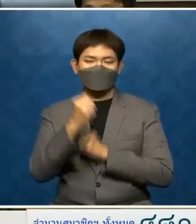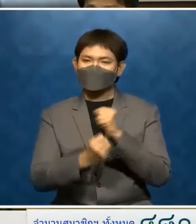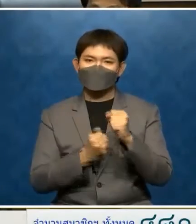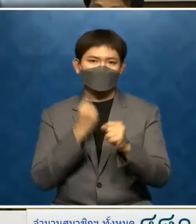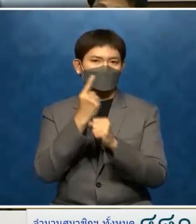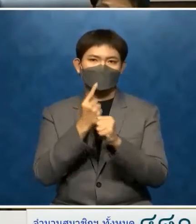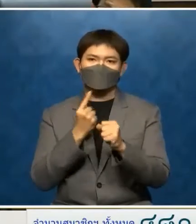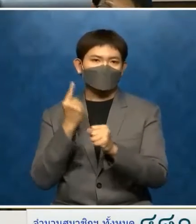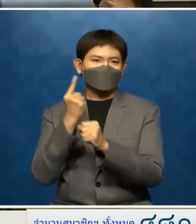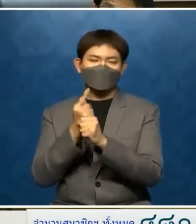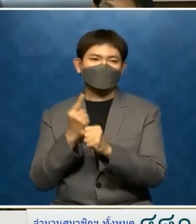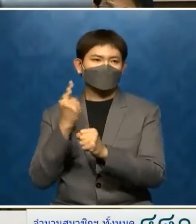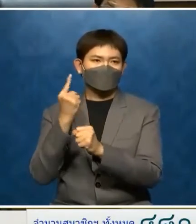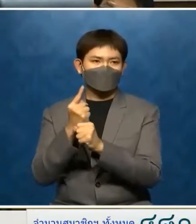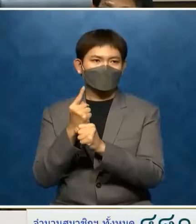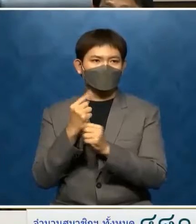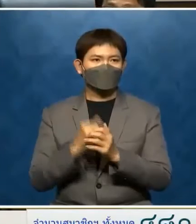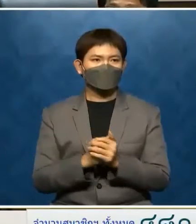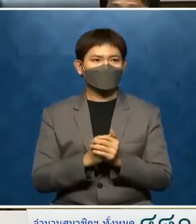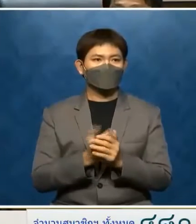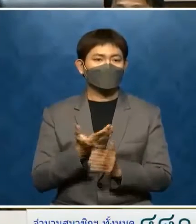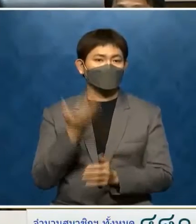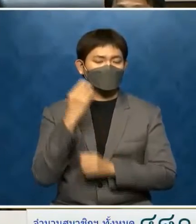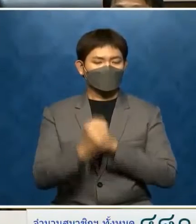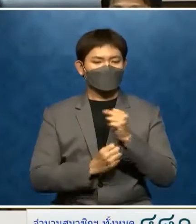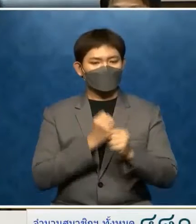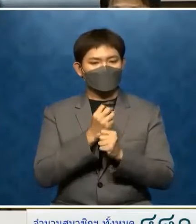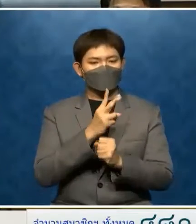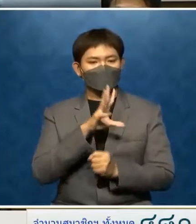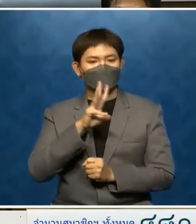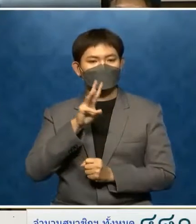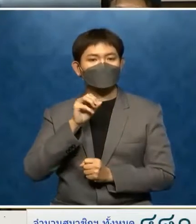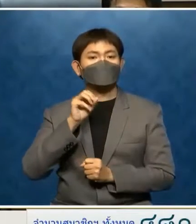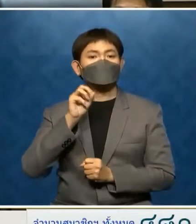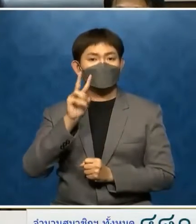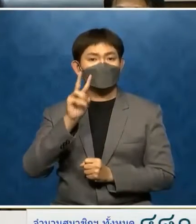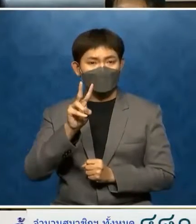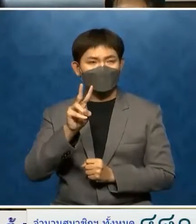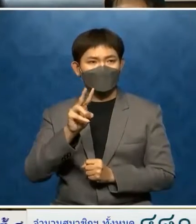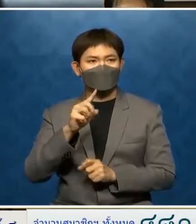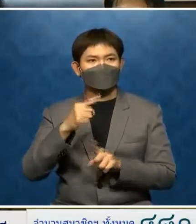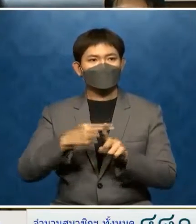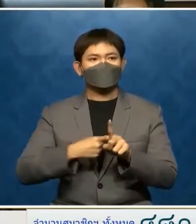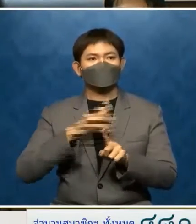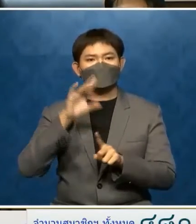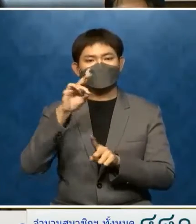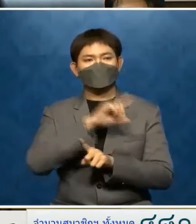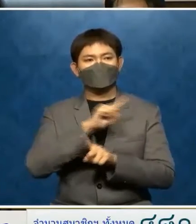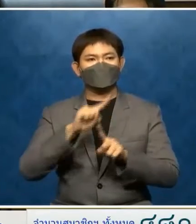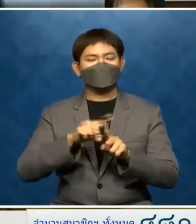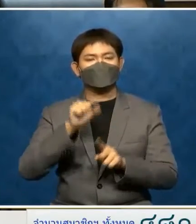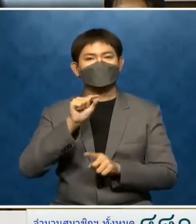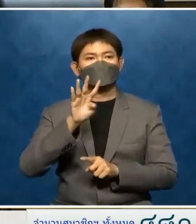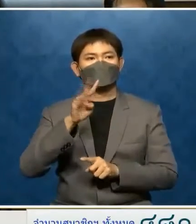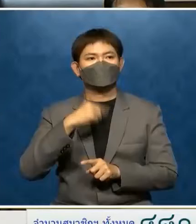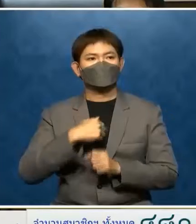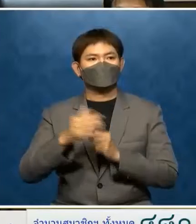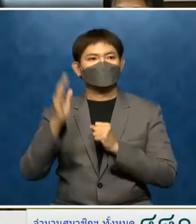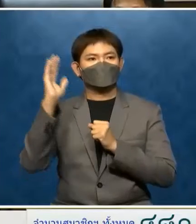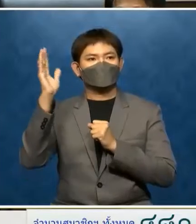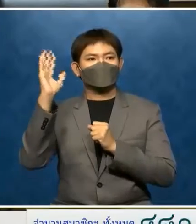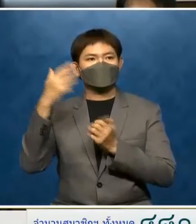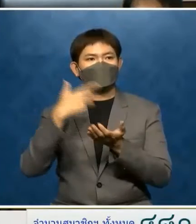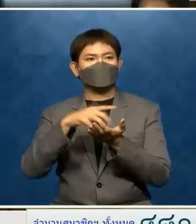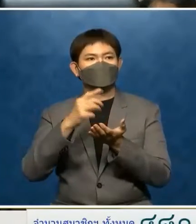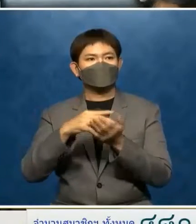ีปีแรก 2562 วันที่ 24 กรกดาคมได้ฉันได้หารือ